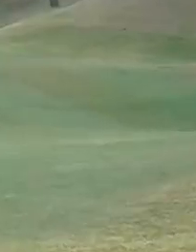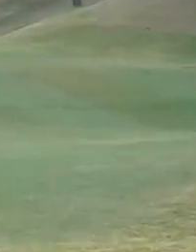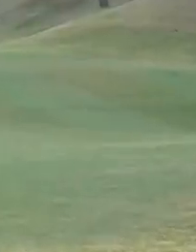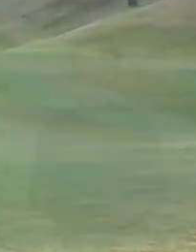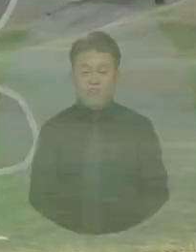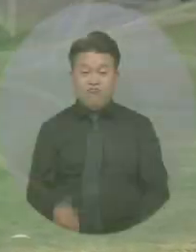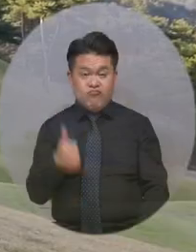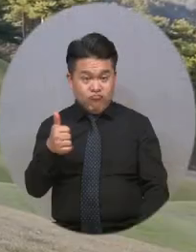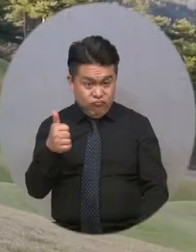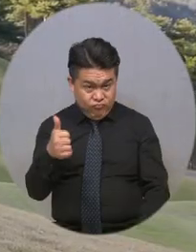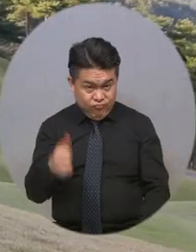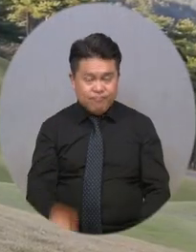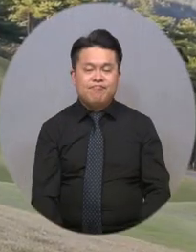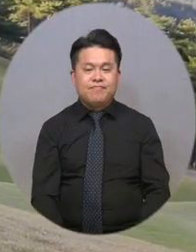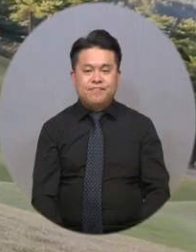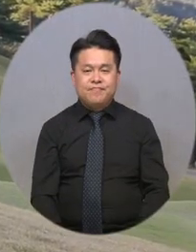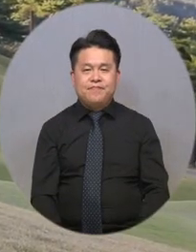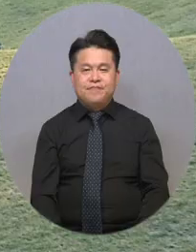샷!